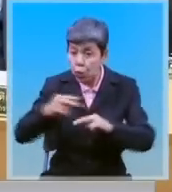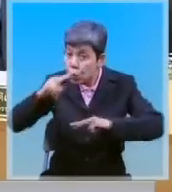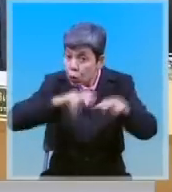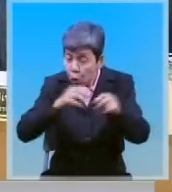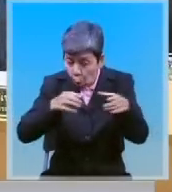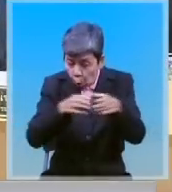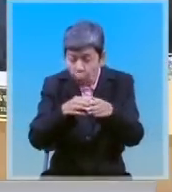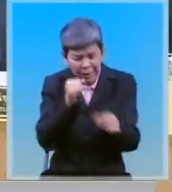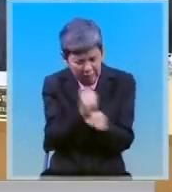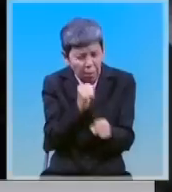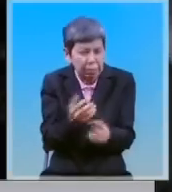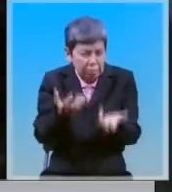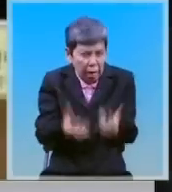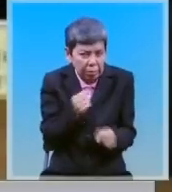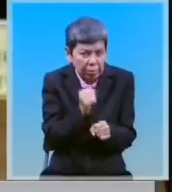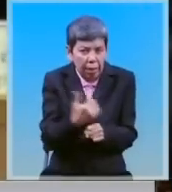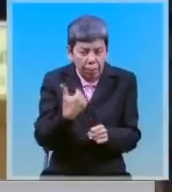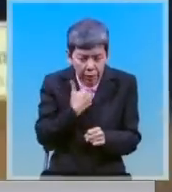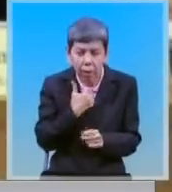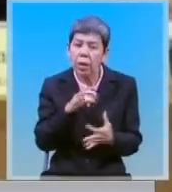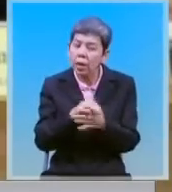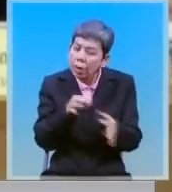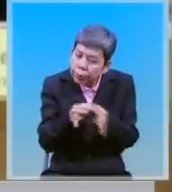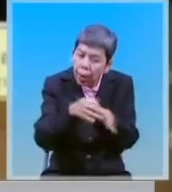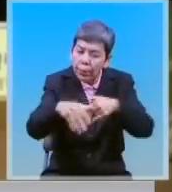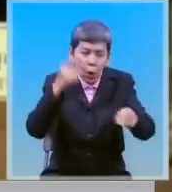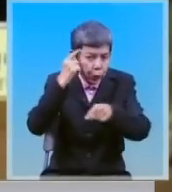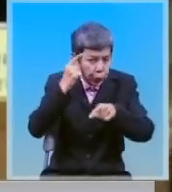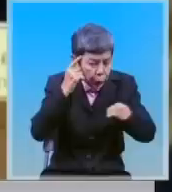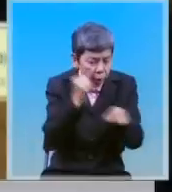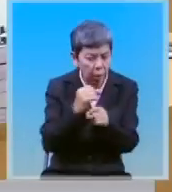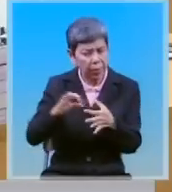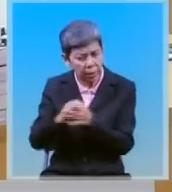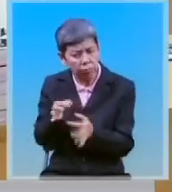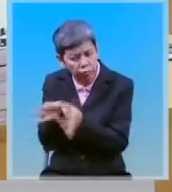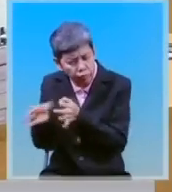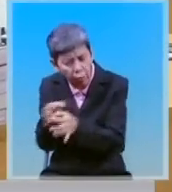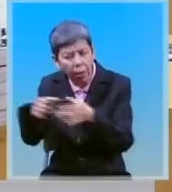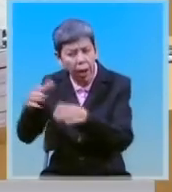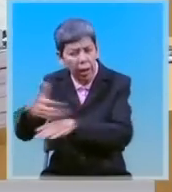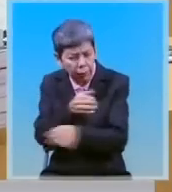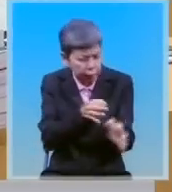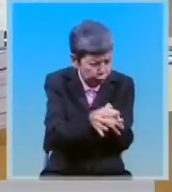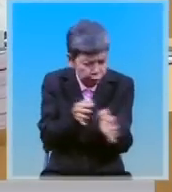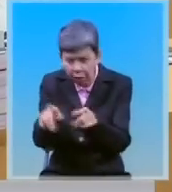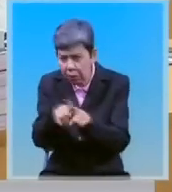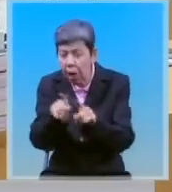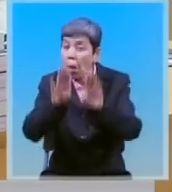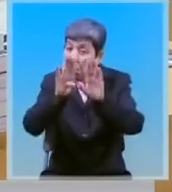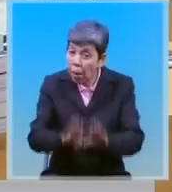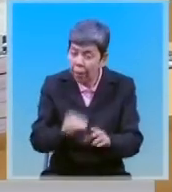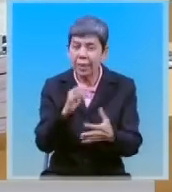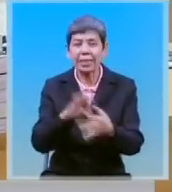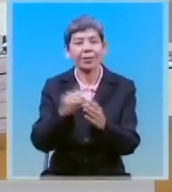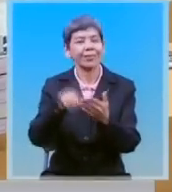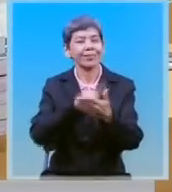งต้องทำงานหนักทั้งสร้างการรับรู้ให้กับประชาชนและสร้างความเข้าใจกับพรรคการเมืองถึงรูปแบบใหม่ของการ